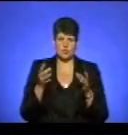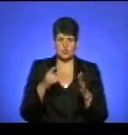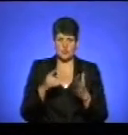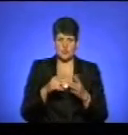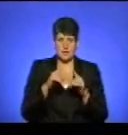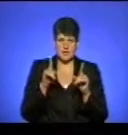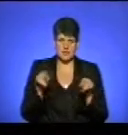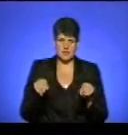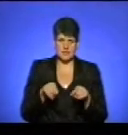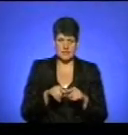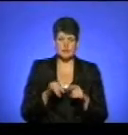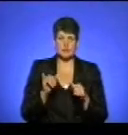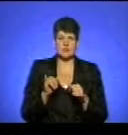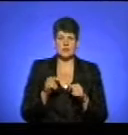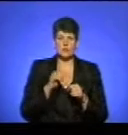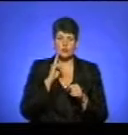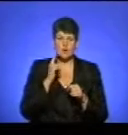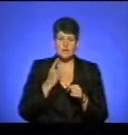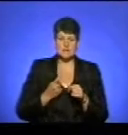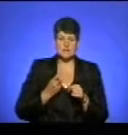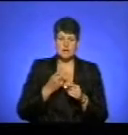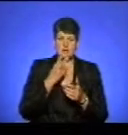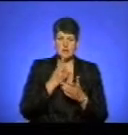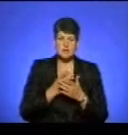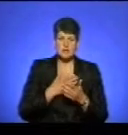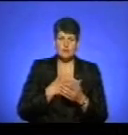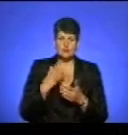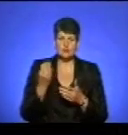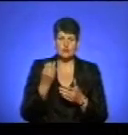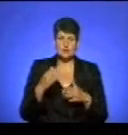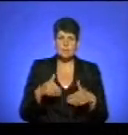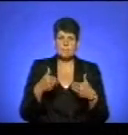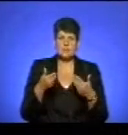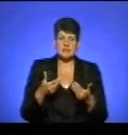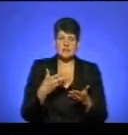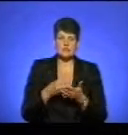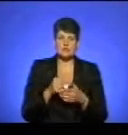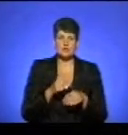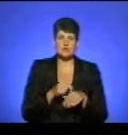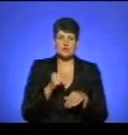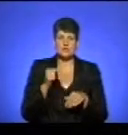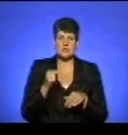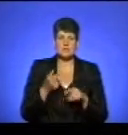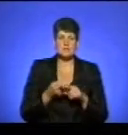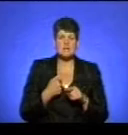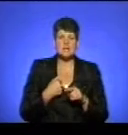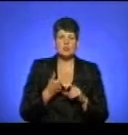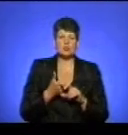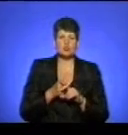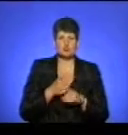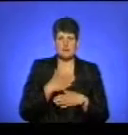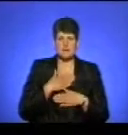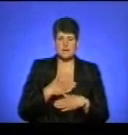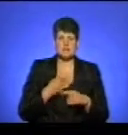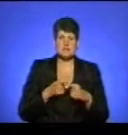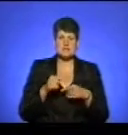картину от Інни, майстрині, яка побачила мою історію і передала свої відчуття. І мені дуже приємно цей